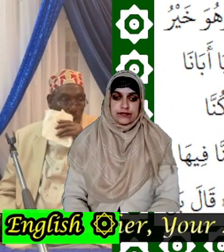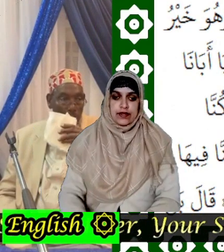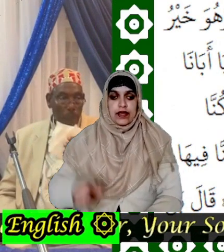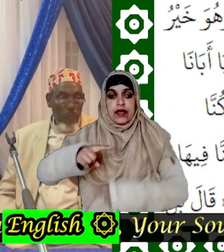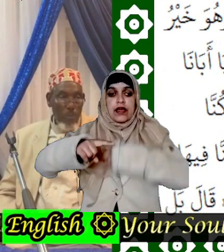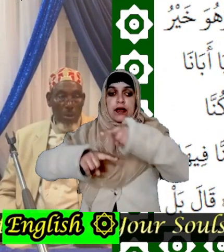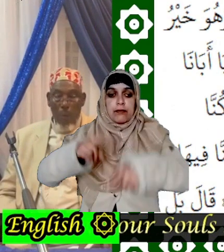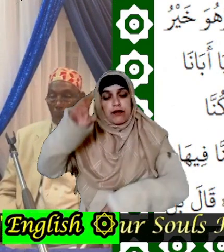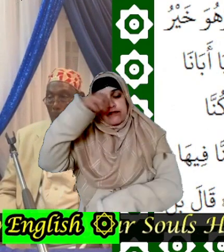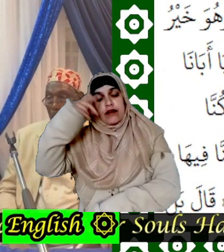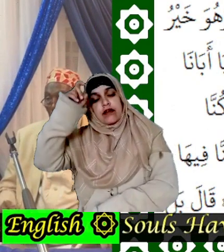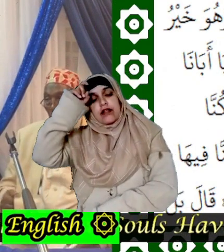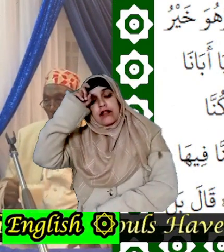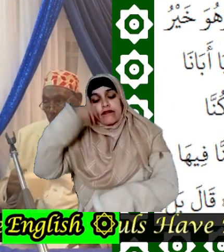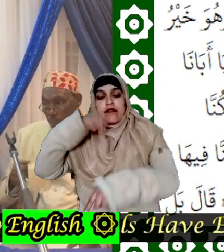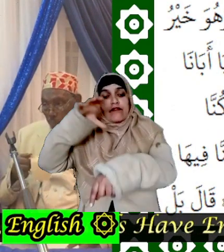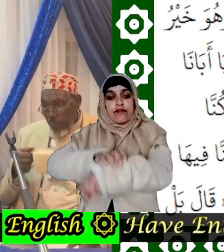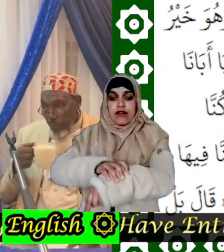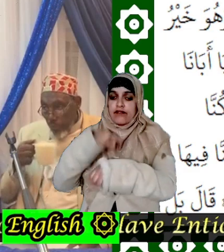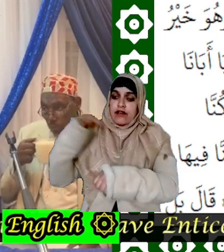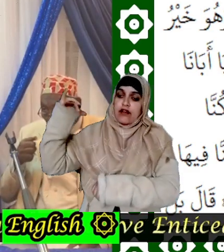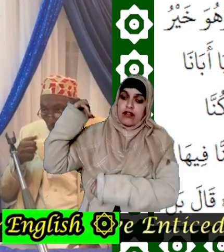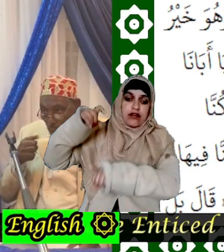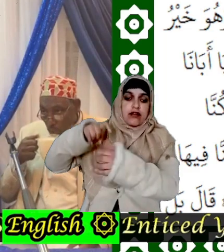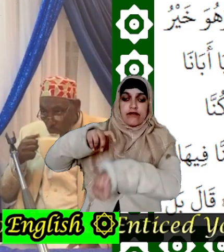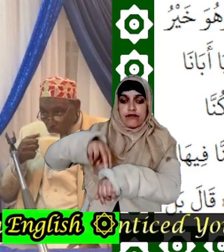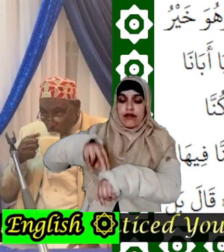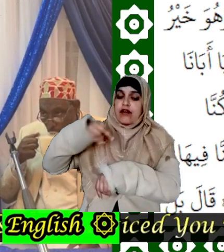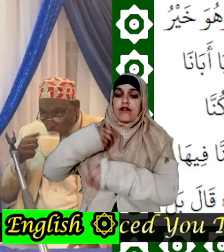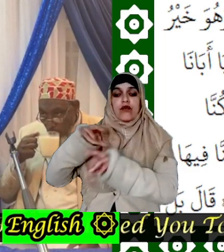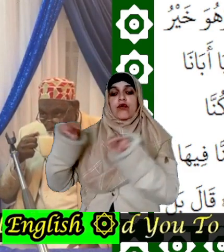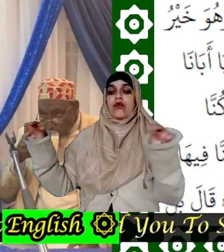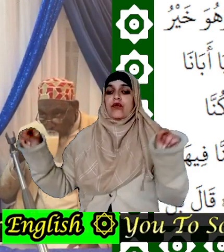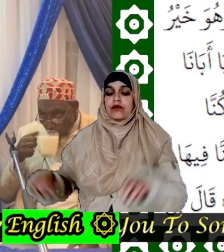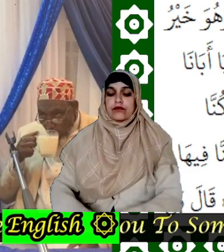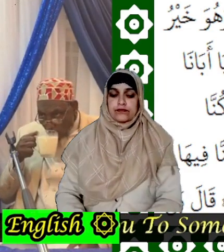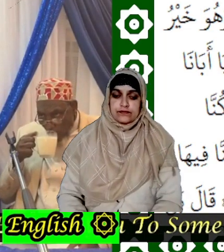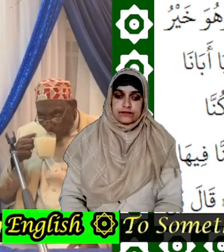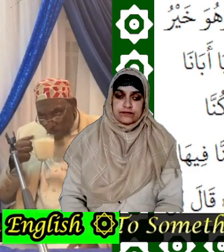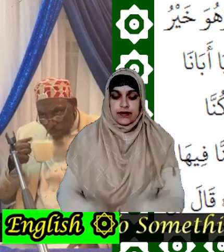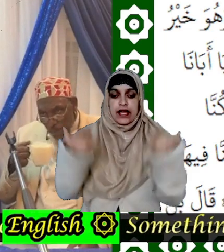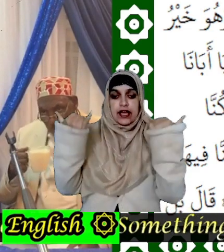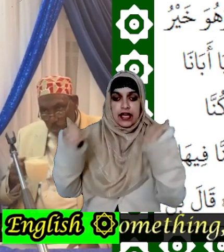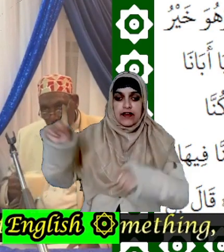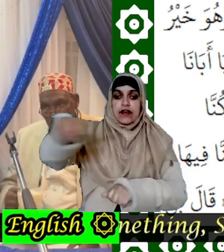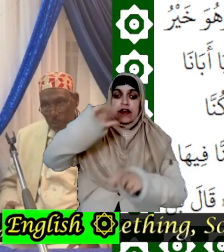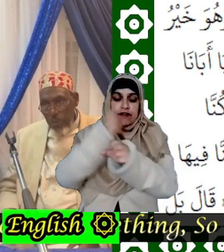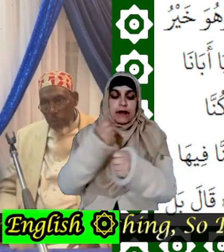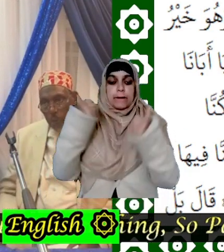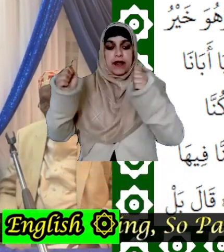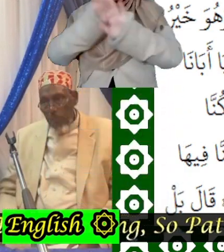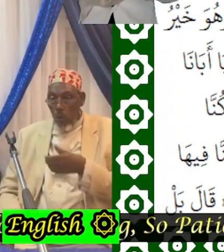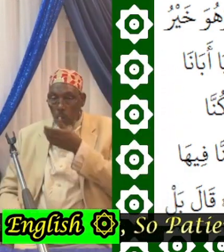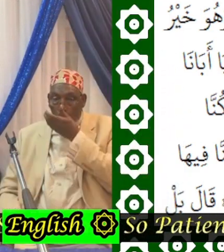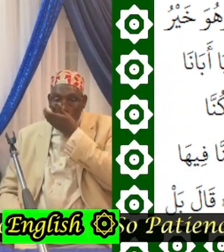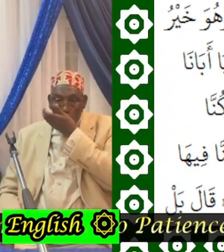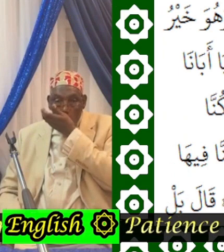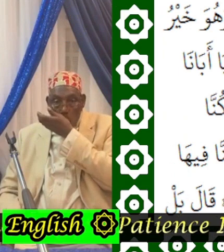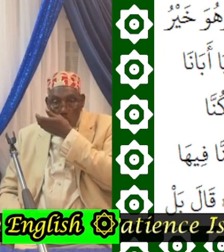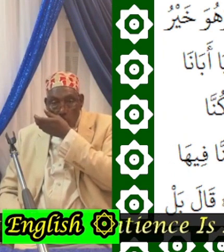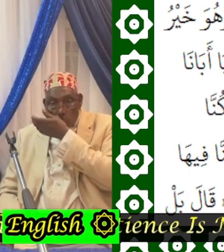نتموه نكنا تتنفاسوان بيني واسأل القرية